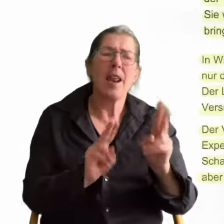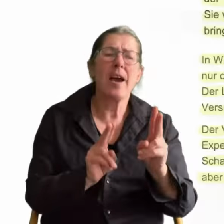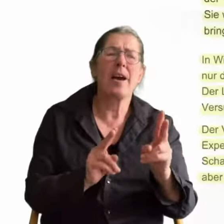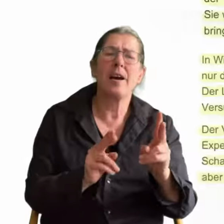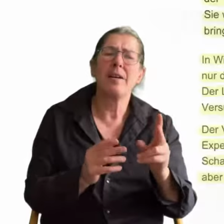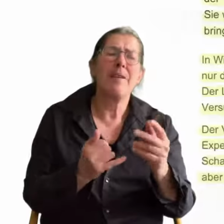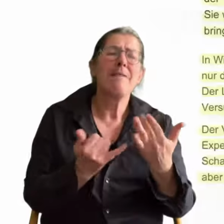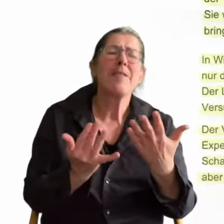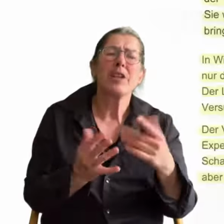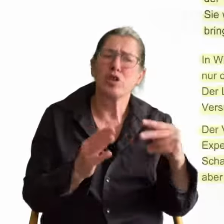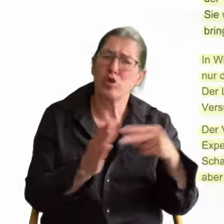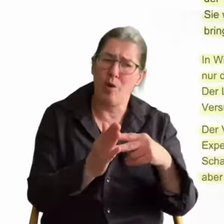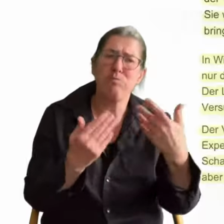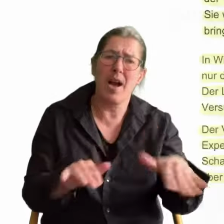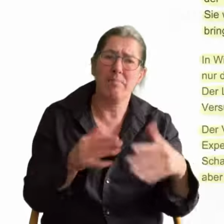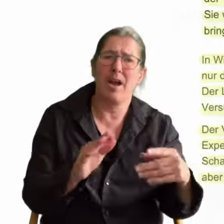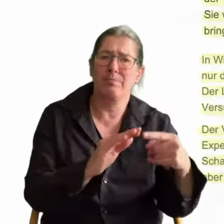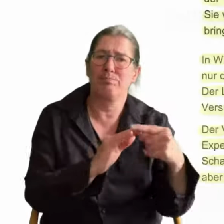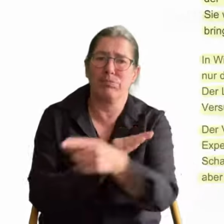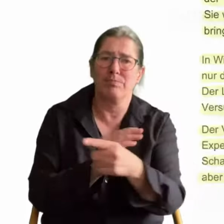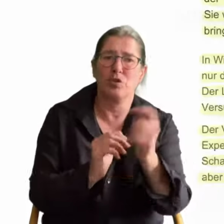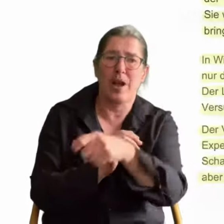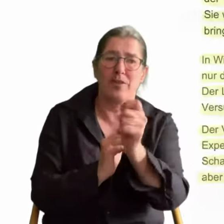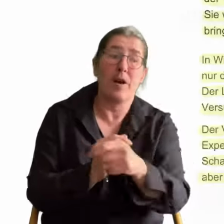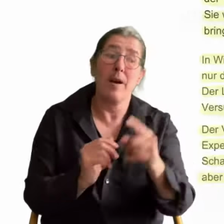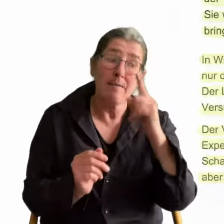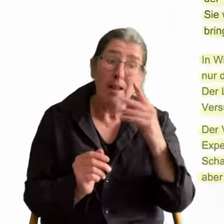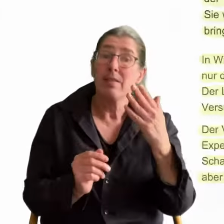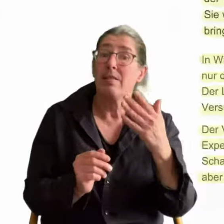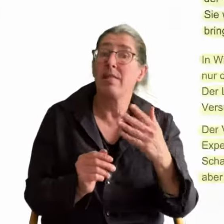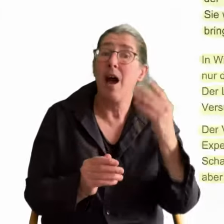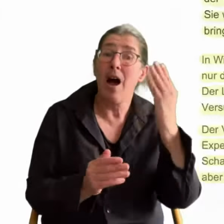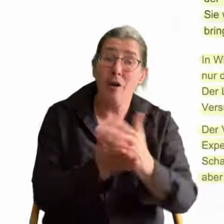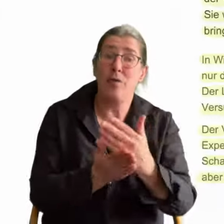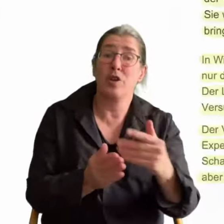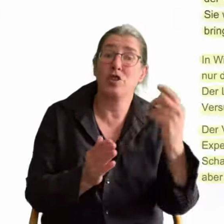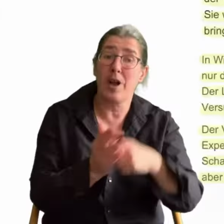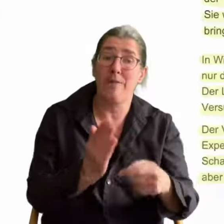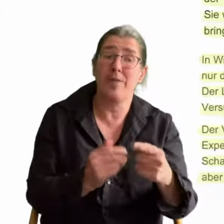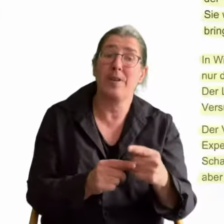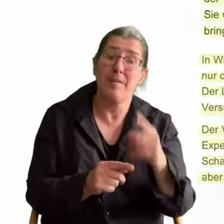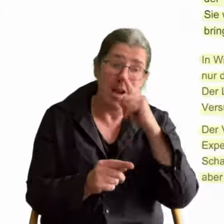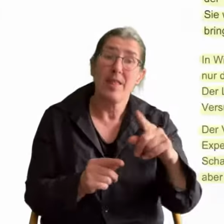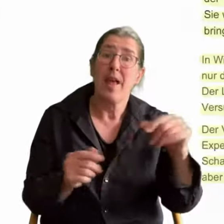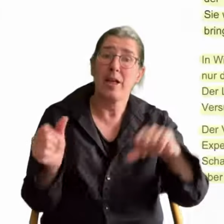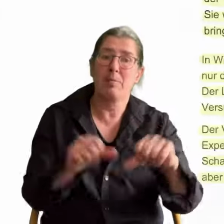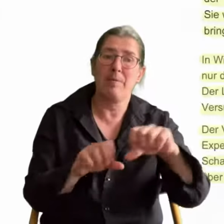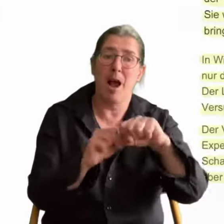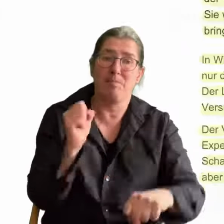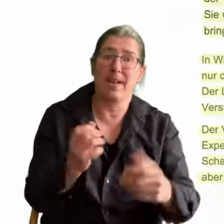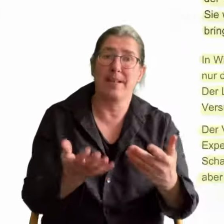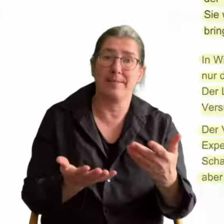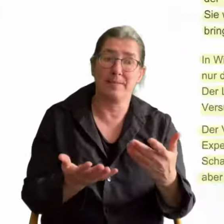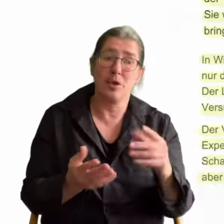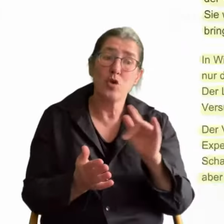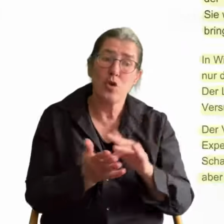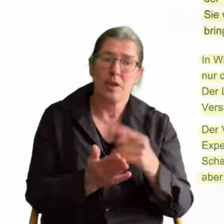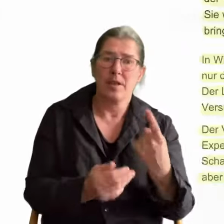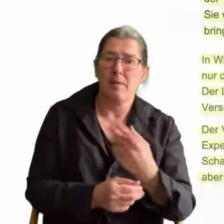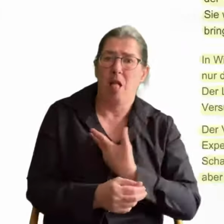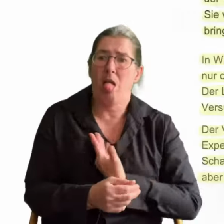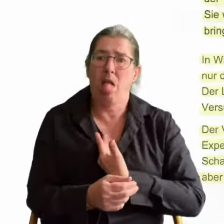wie weit geht diese testers und wann hört sie auf zu bestrafen und wann bricht sie das experiment ab weil sie mit ihrem eigenen